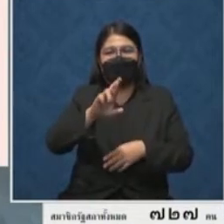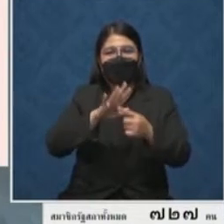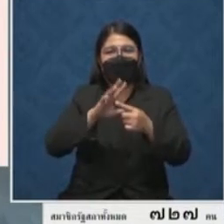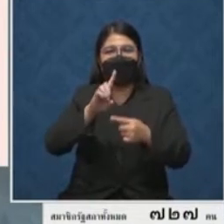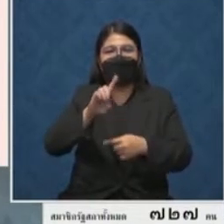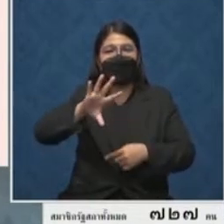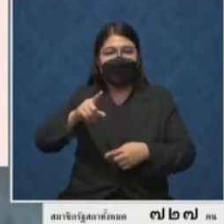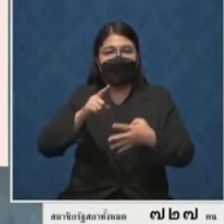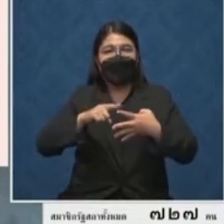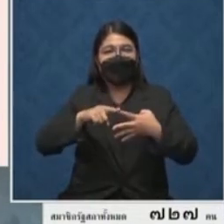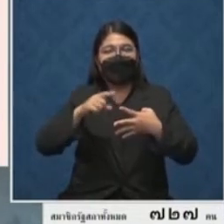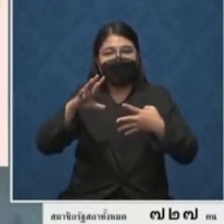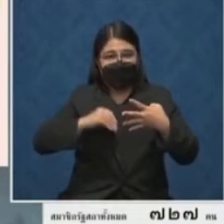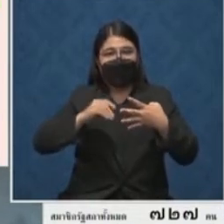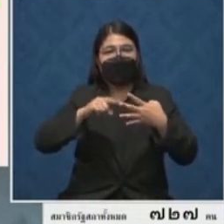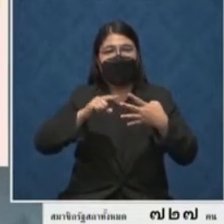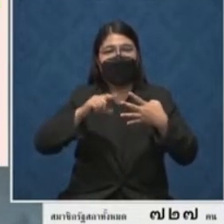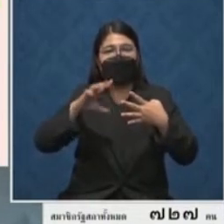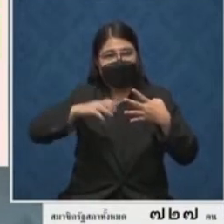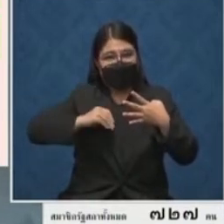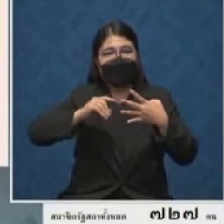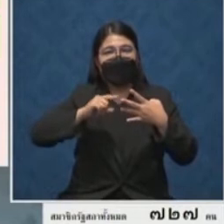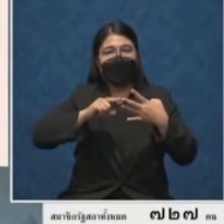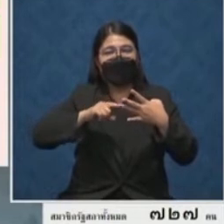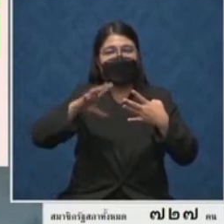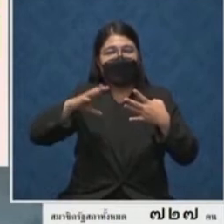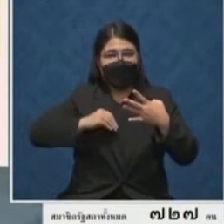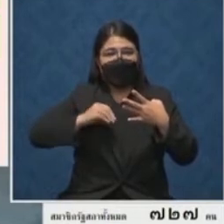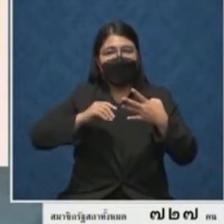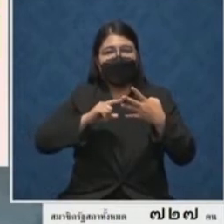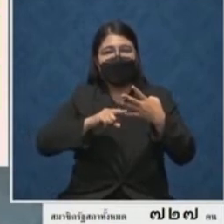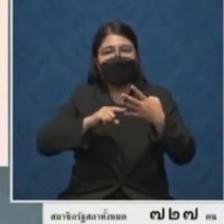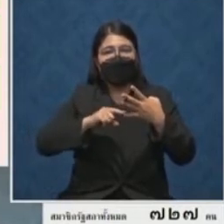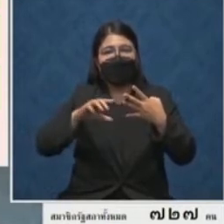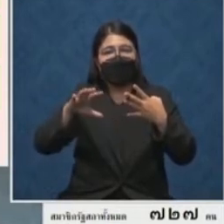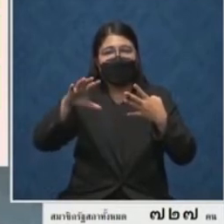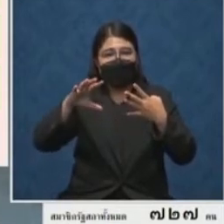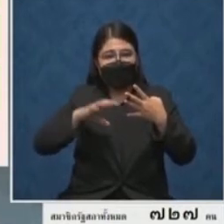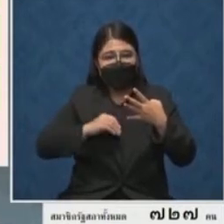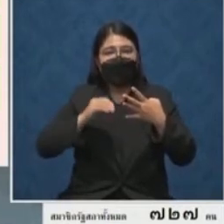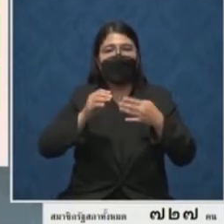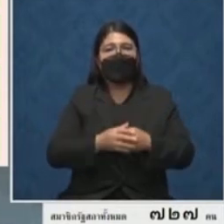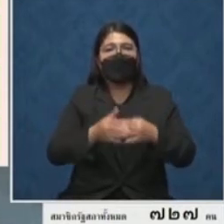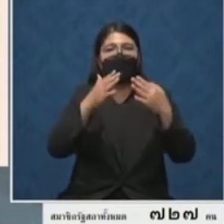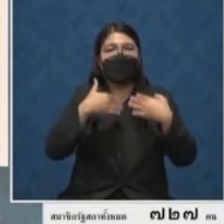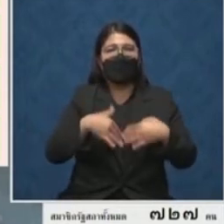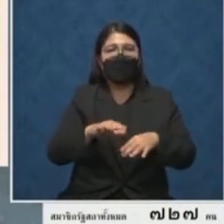1รับหลักการ2รับหลักการ3รับหลักการ4รับหลักการครับ 91พ